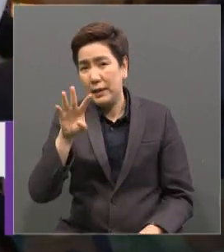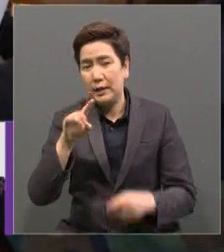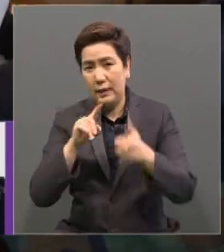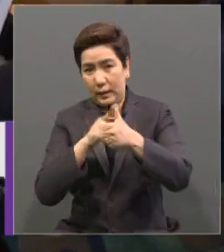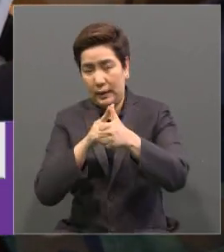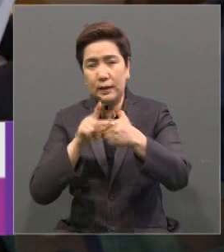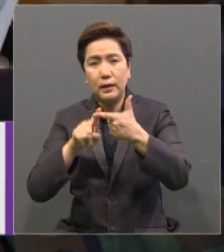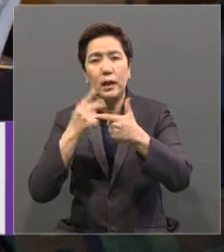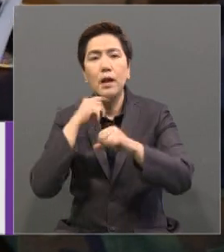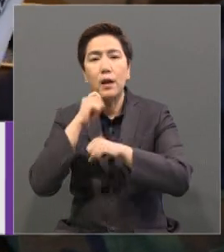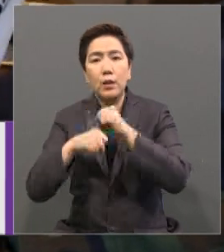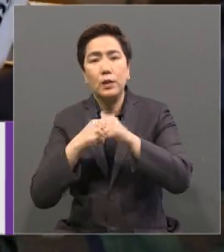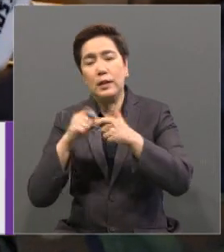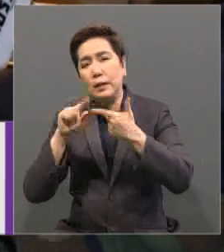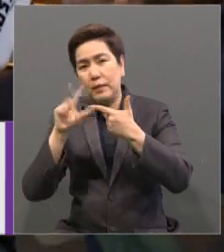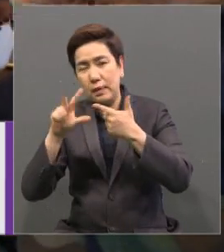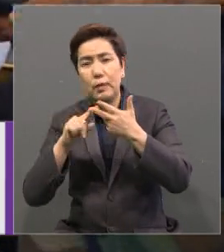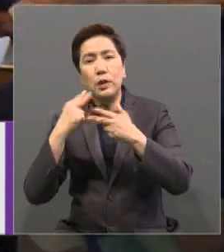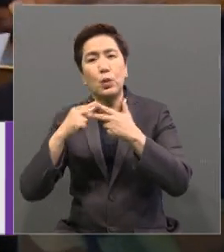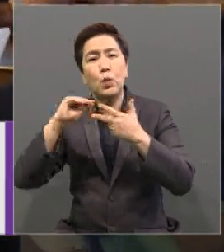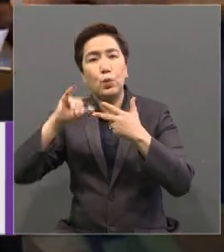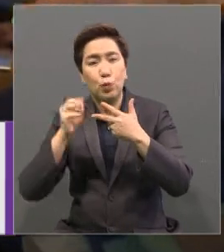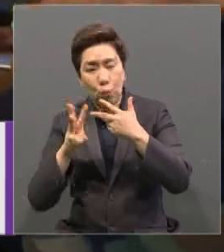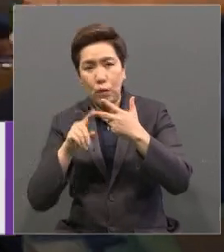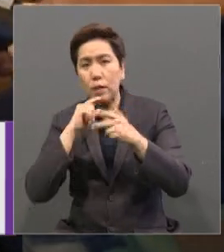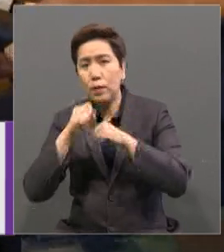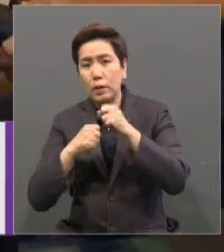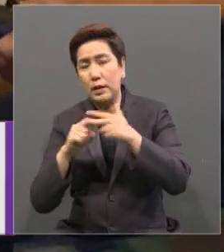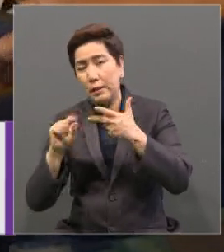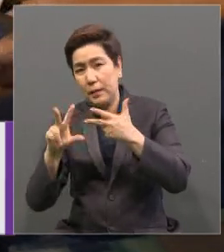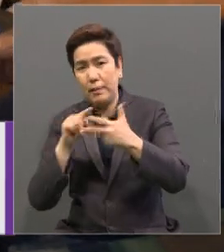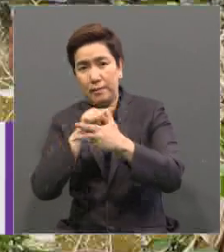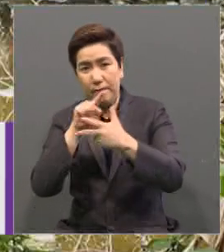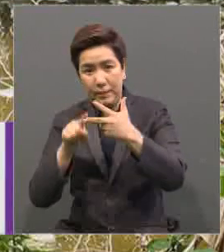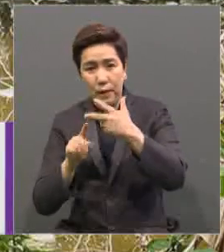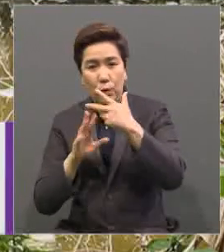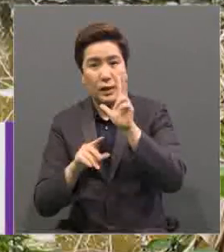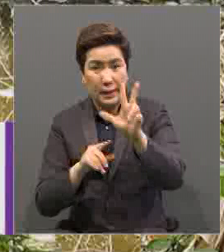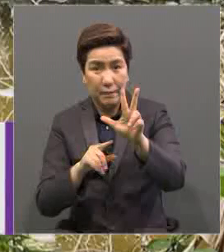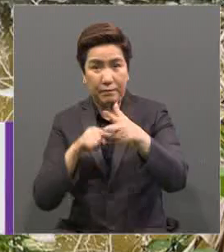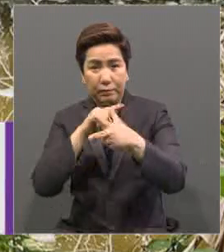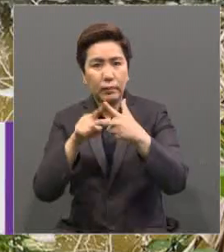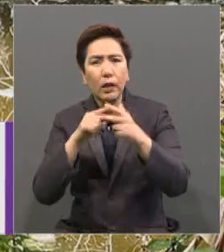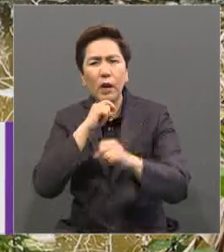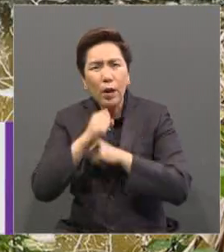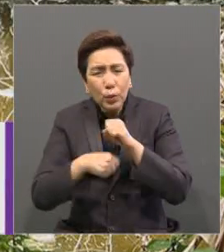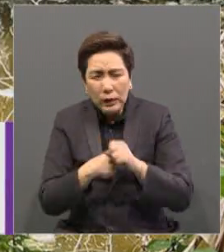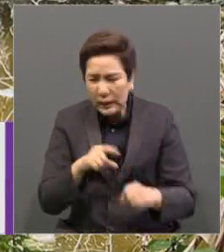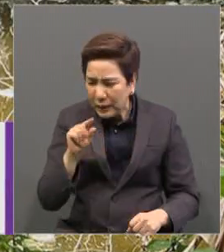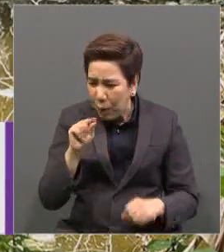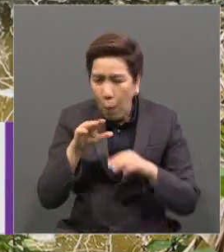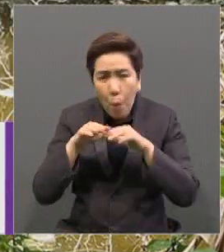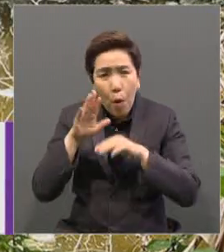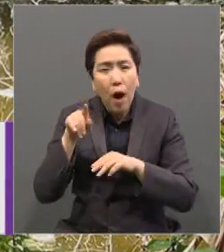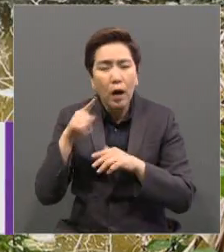เฉินไซกังอายุ23นายโจเซี่ยวเฟยอายุ23ค่ะนี่ค่ะแต่ละคนเนี่ยนะคะอายุ20กว่าๆทั้งนั้น